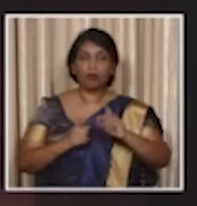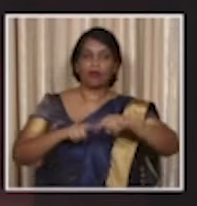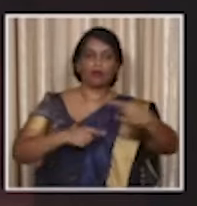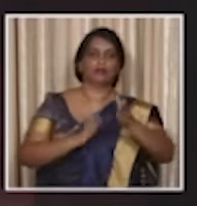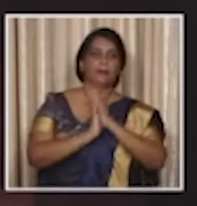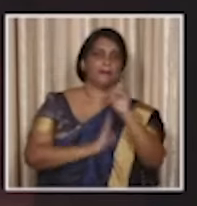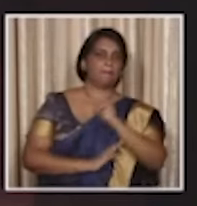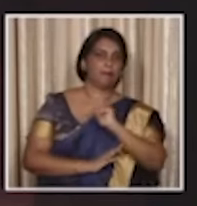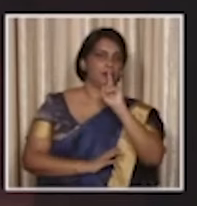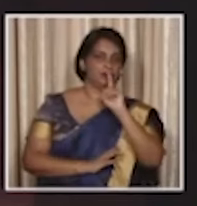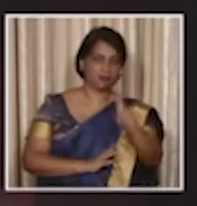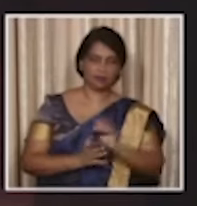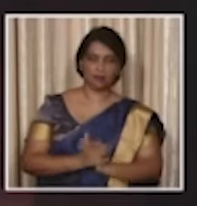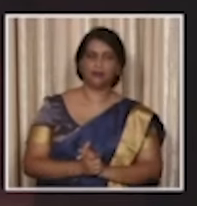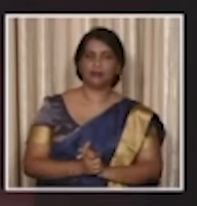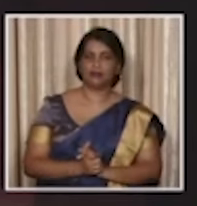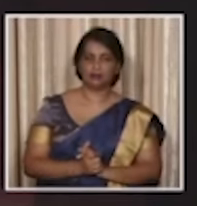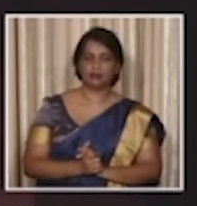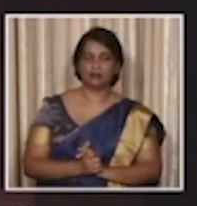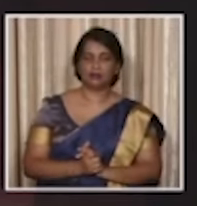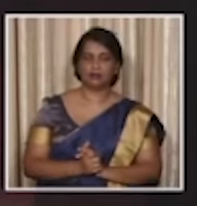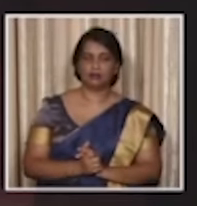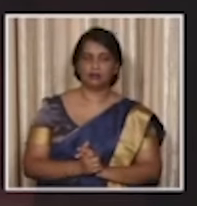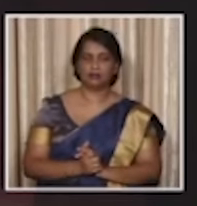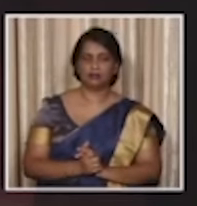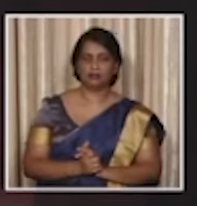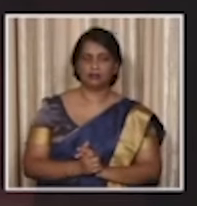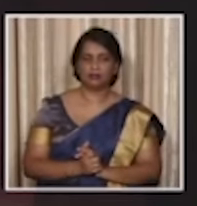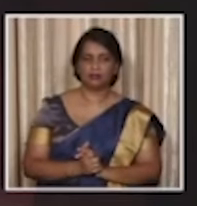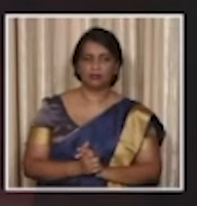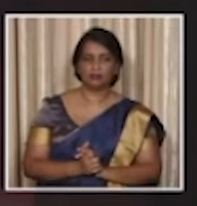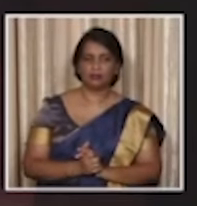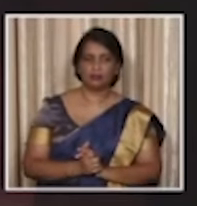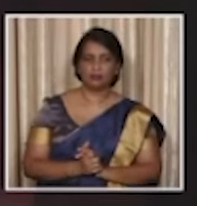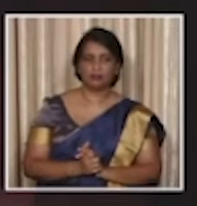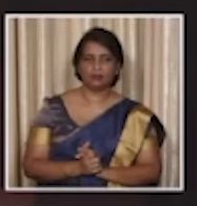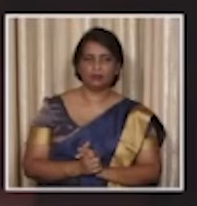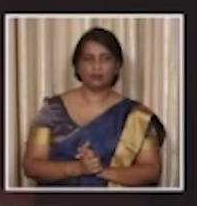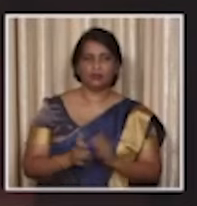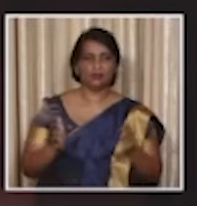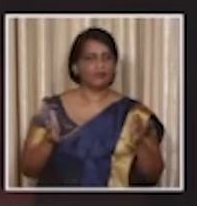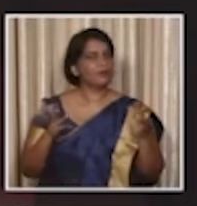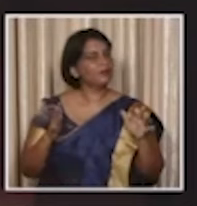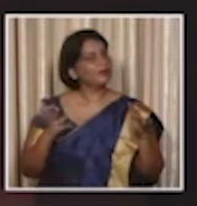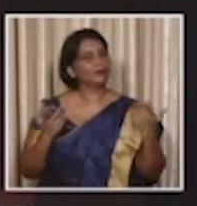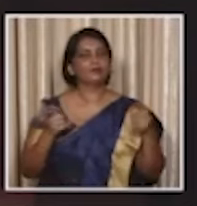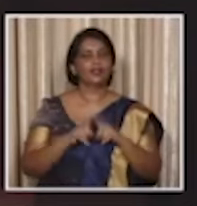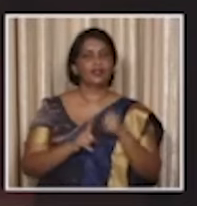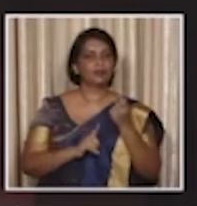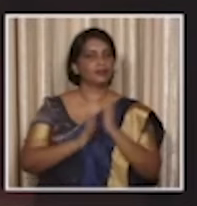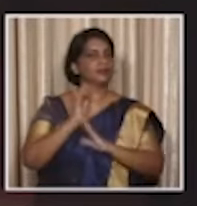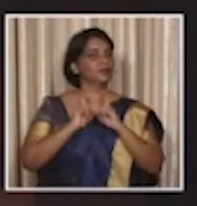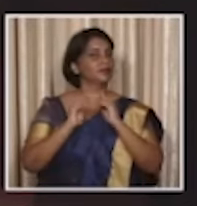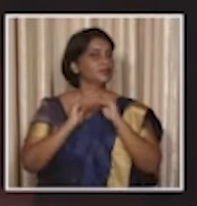කරන්න. ඒක කරන්න ඉගෙන ගන්න බණපදයක්. මොනවටද මුදල්